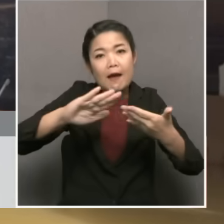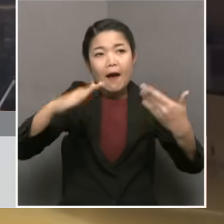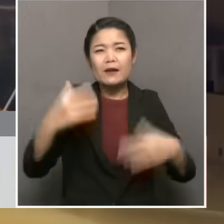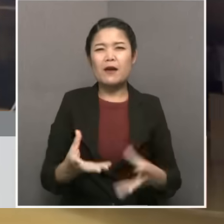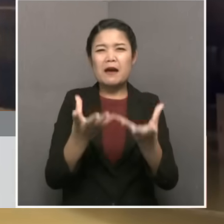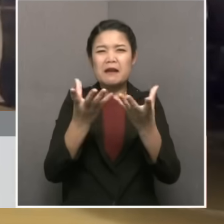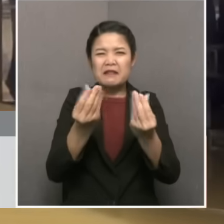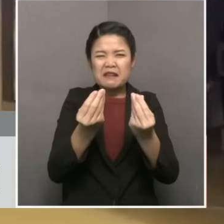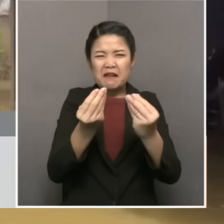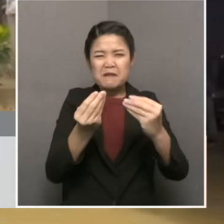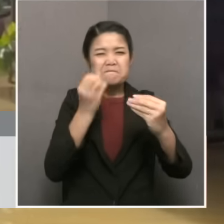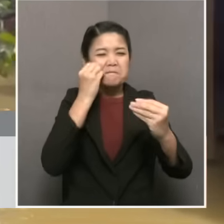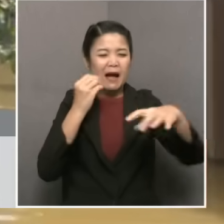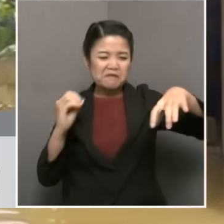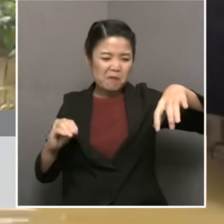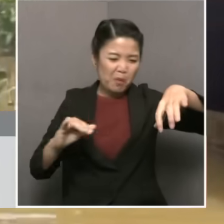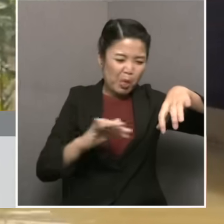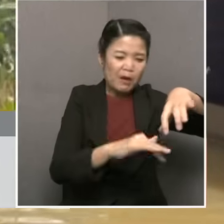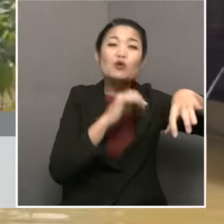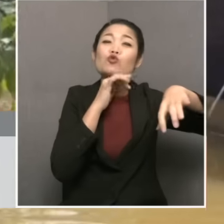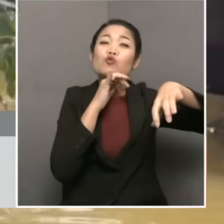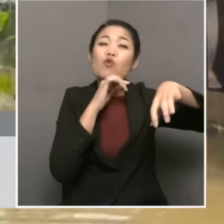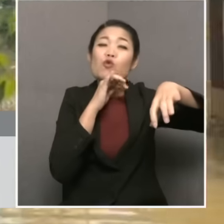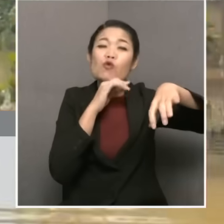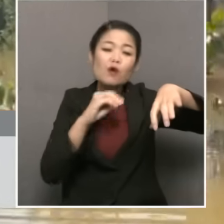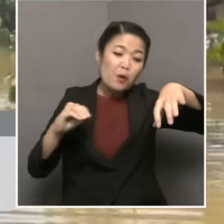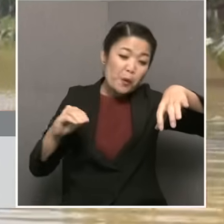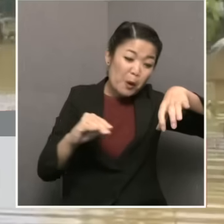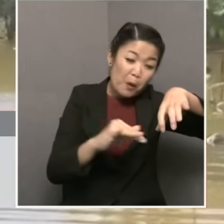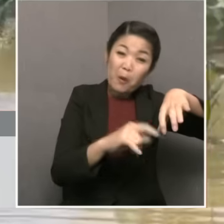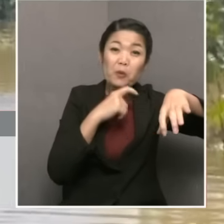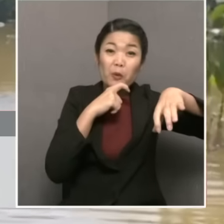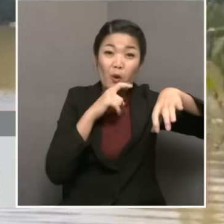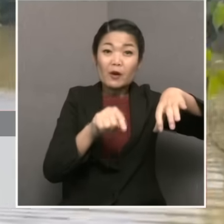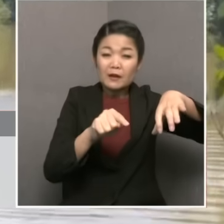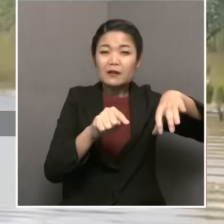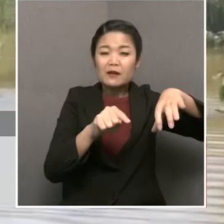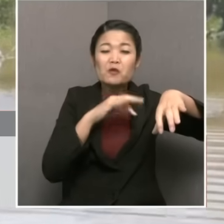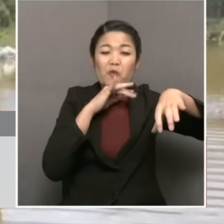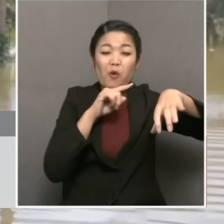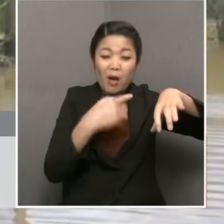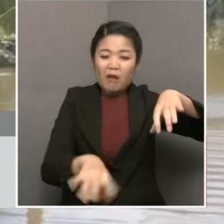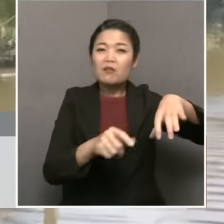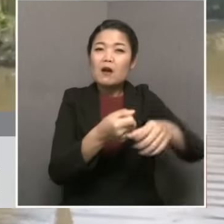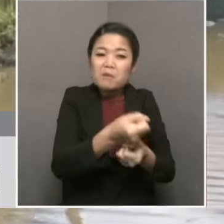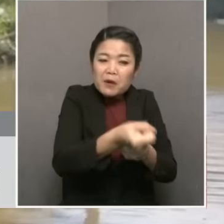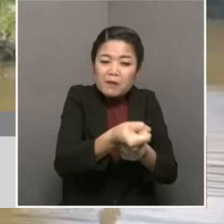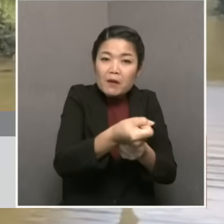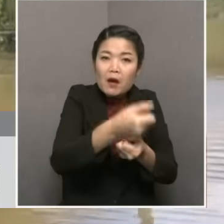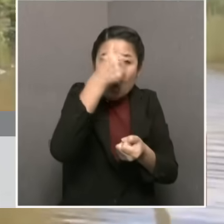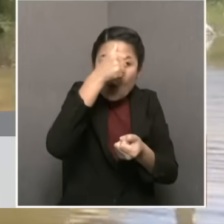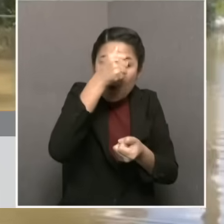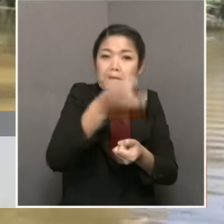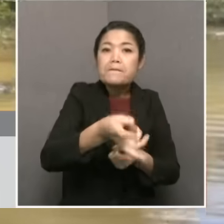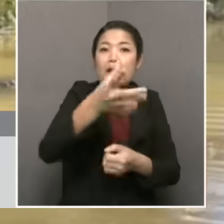โคลนที่มาทำให้มีความสะอาดอ่อทำให้มีความสกปรกก่อนหน้านี้แต่ว่าปรากฏว่าหลังจากที่เคลียร์บ้านไม่กี่วันค่ะ